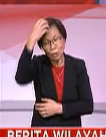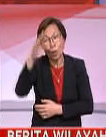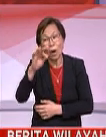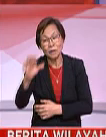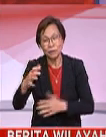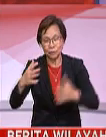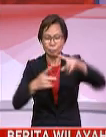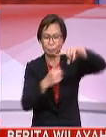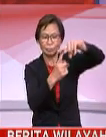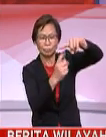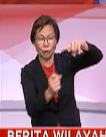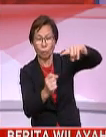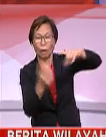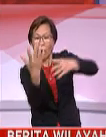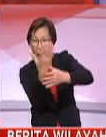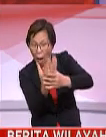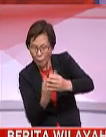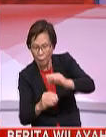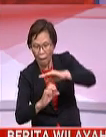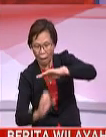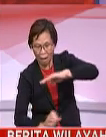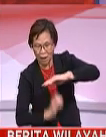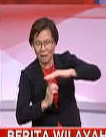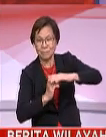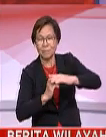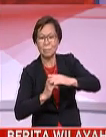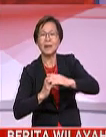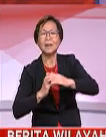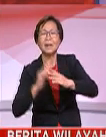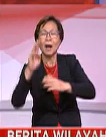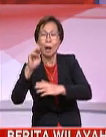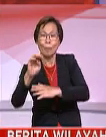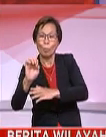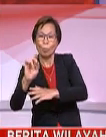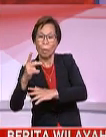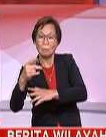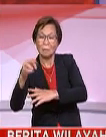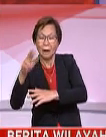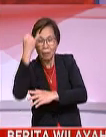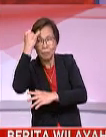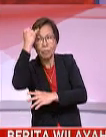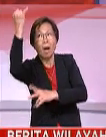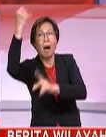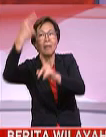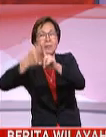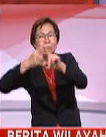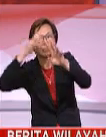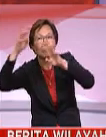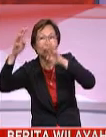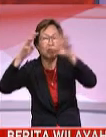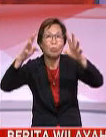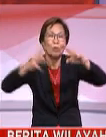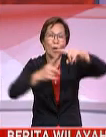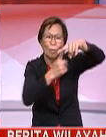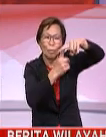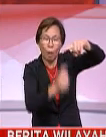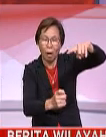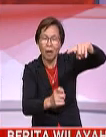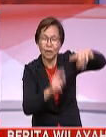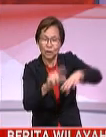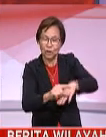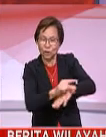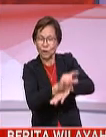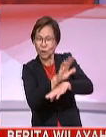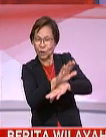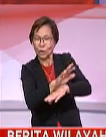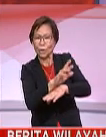memaklumkan jersey yang menerapkan elemen legasi Mukhtar Dahari itu diilhamkan daripada reka bentuk jersey yang